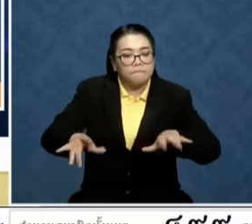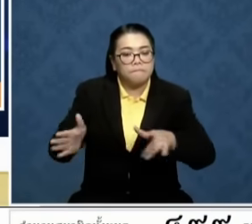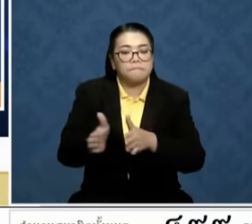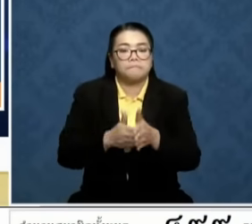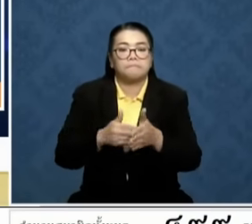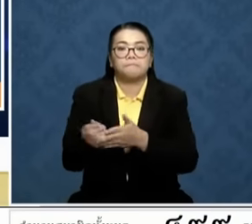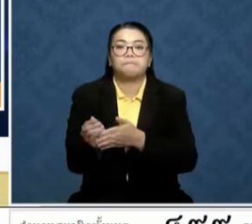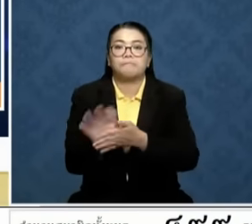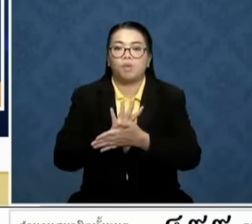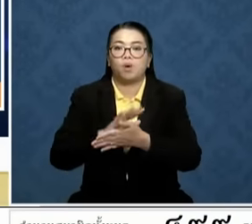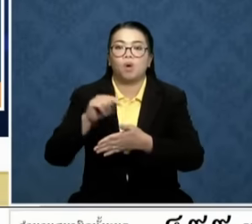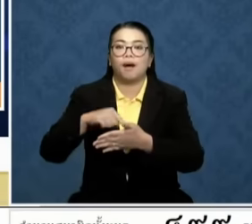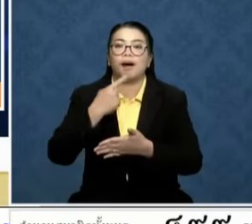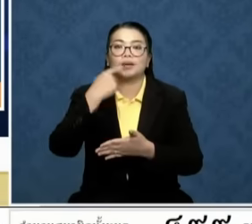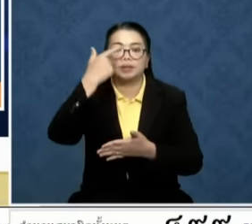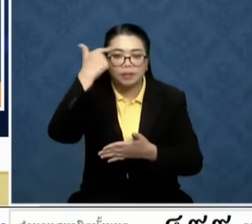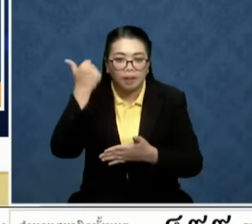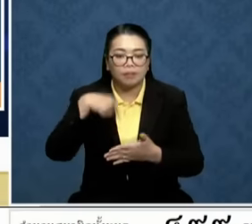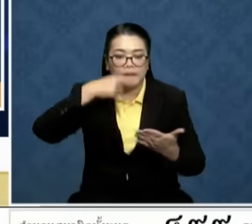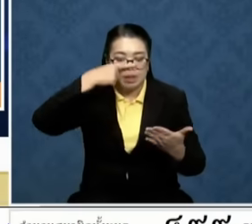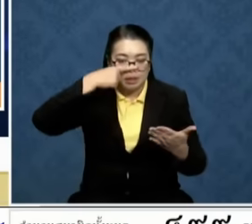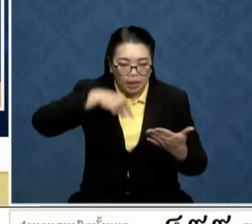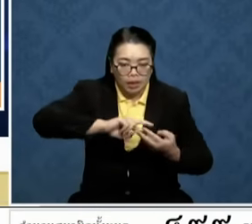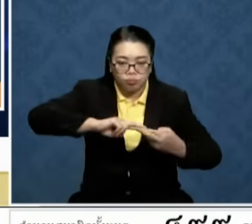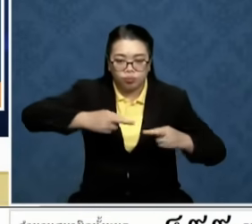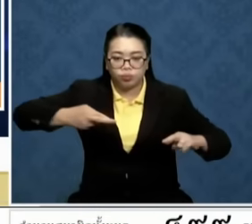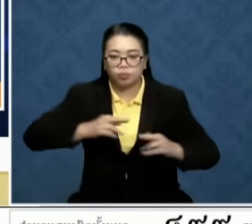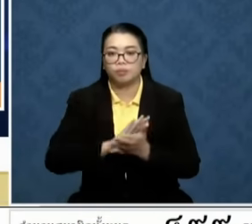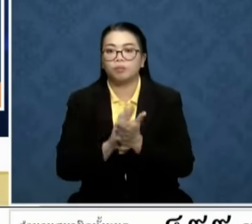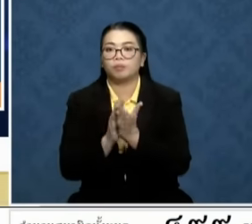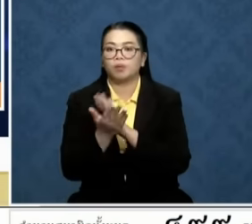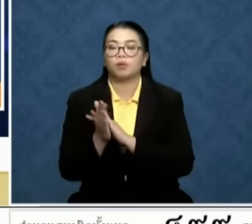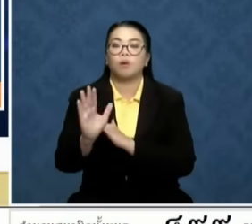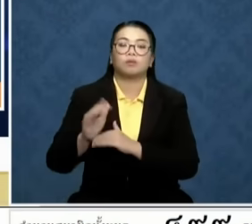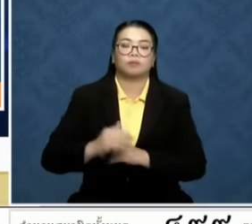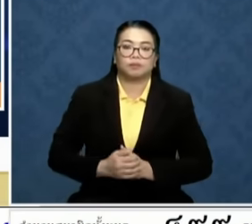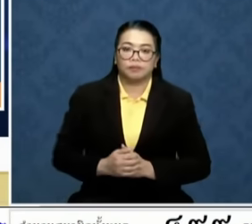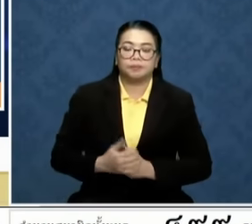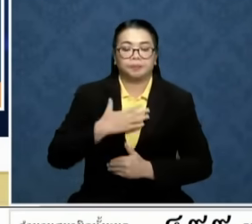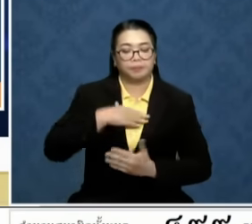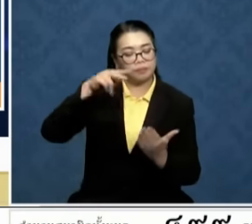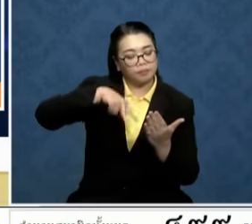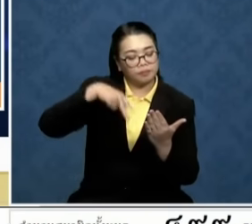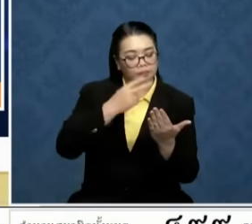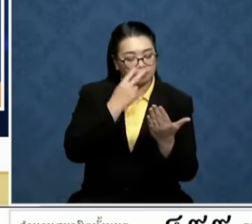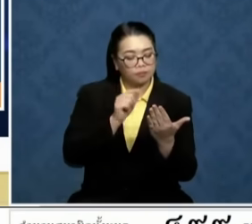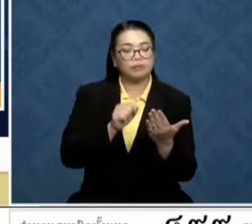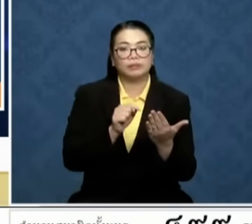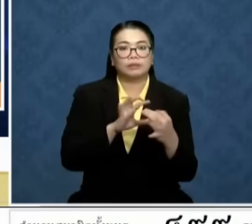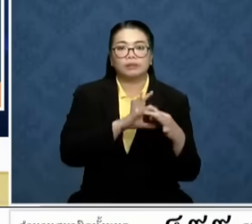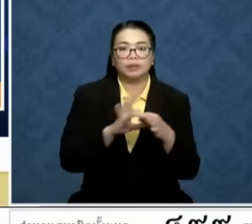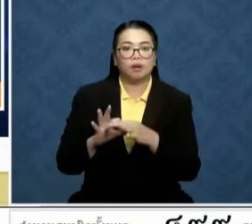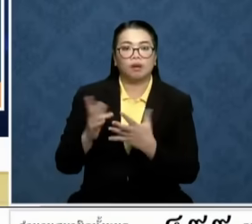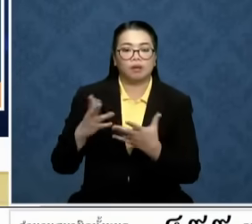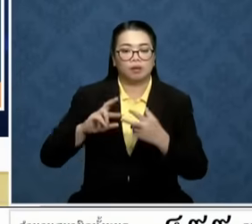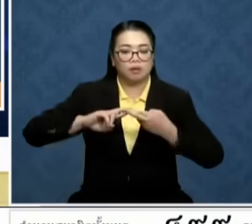ดำในเขตพื้นที่ชายฝั่งของไทยจากโครงสร้างทางพันธุกรรมของประชากรผมก็ไปอ่านว่าเออเฮ้ยไอ้